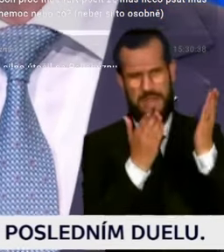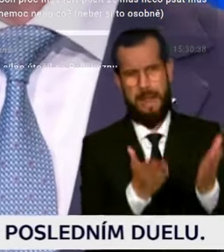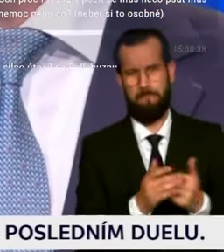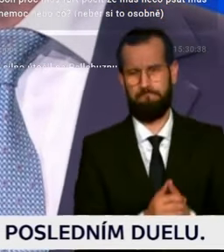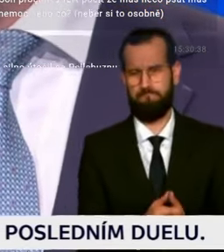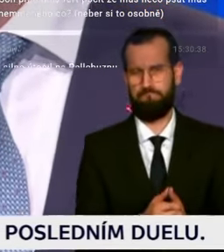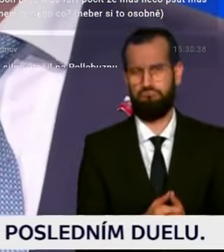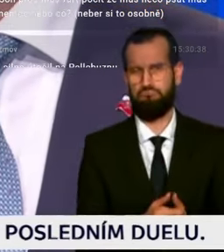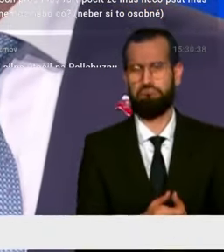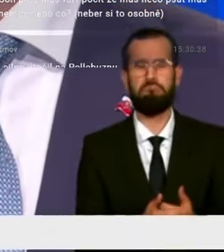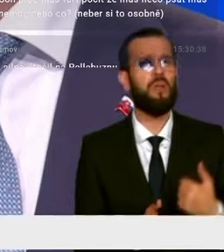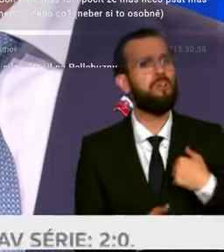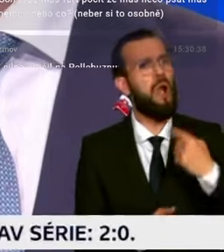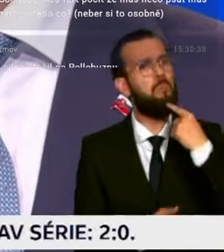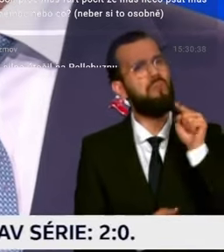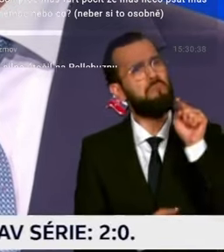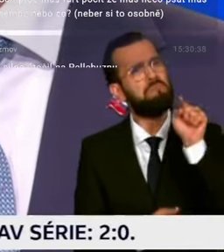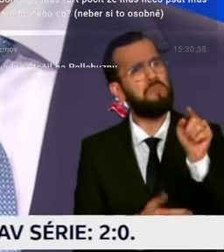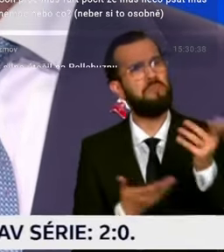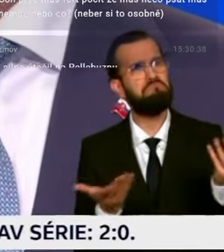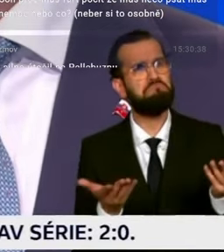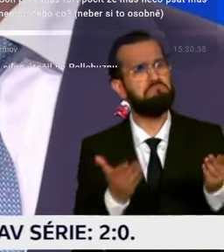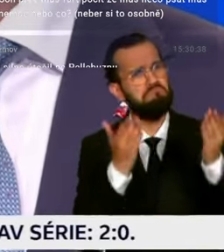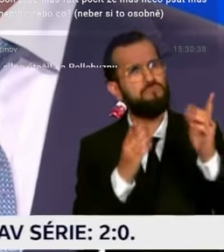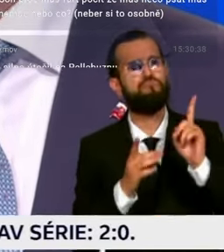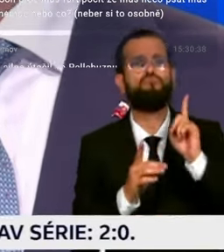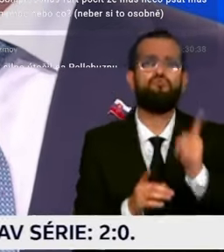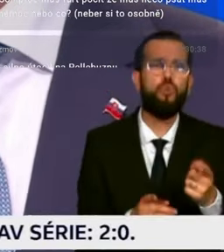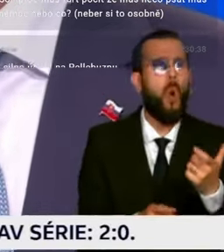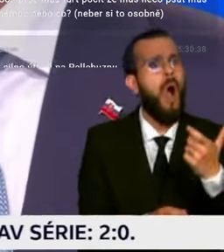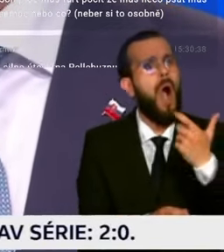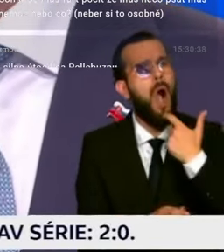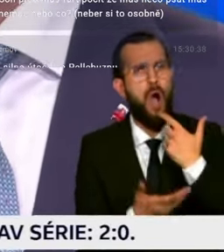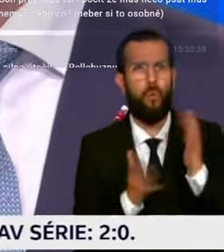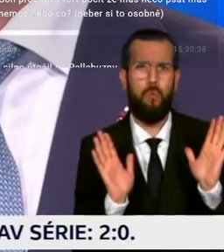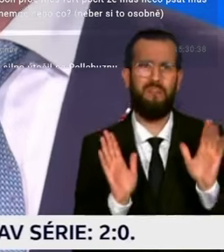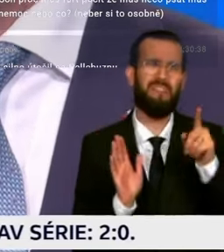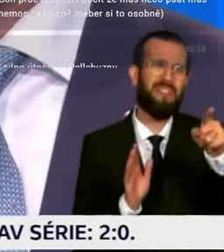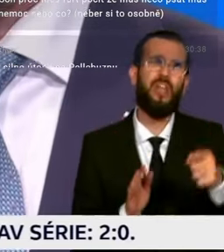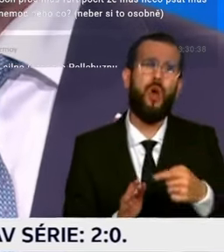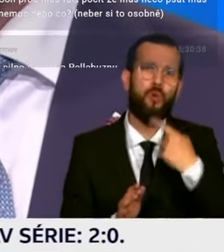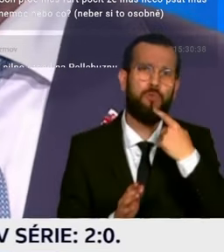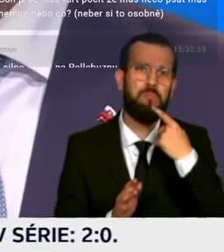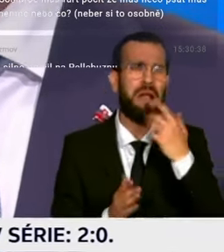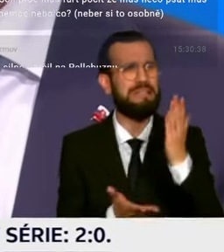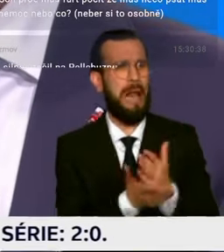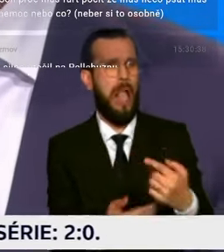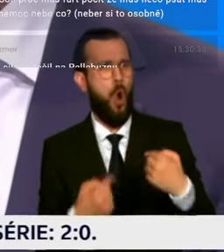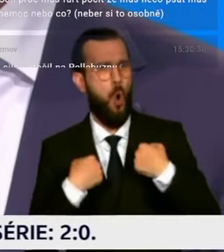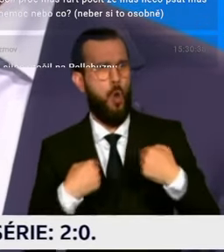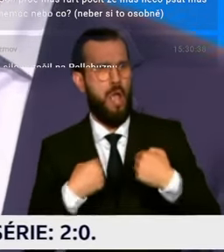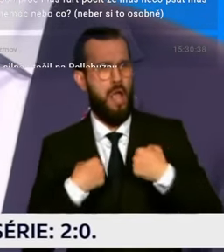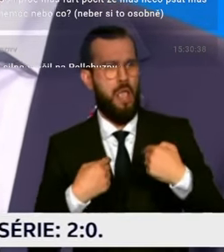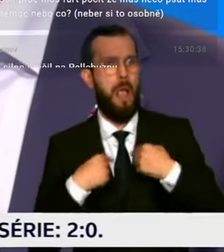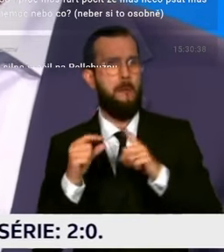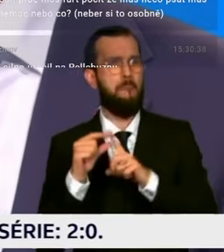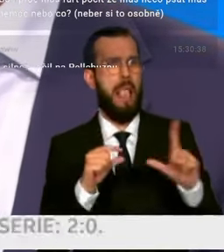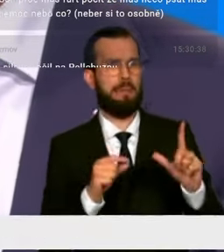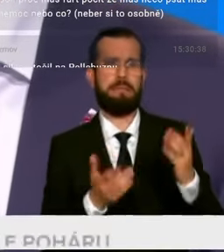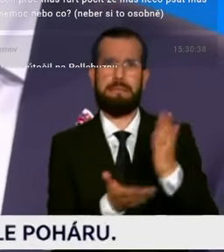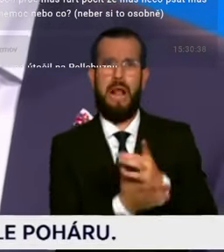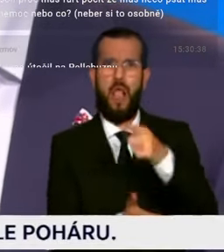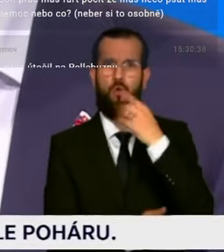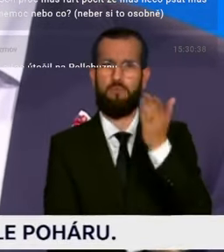nedovolím si o vás tvrdiť čo vy budete ako budete čo máte práve v hlave hoc vy každú chvíľku rozprávate o mne čo si Ja myslím A čo